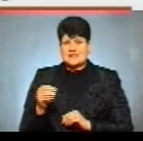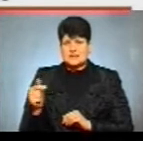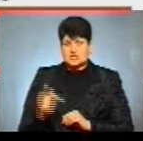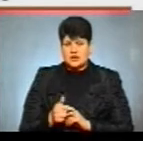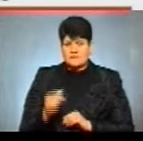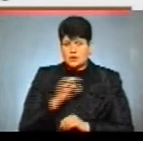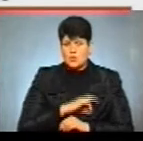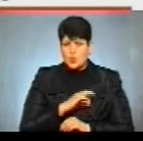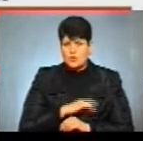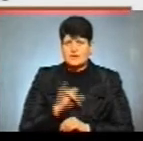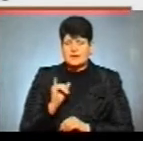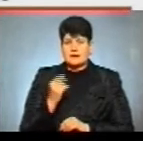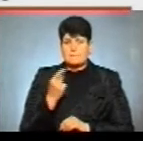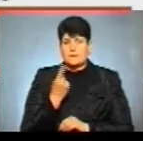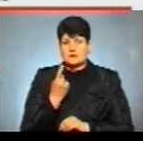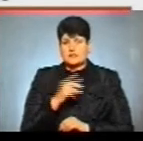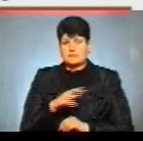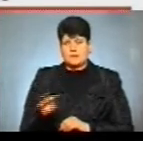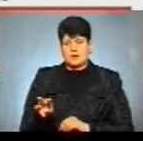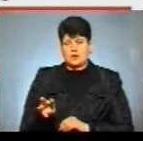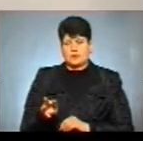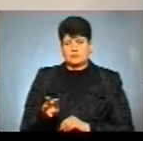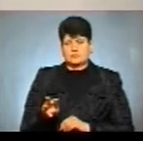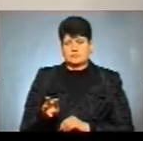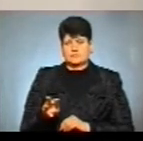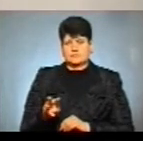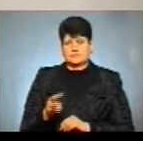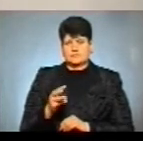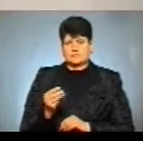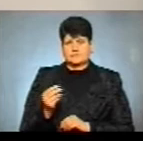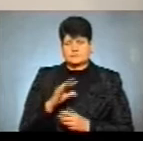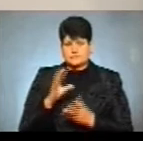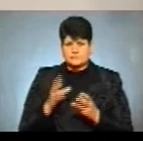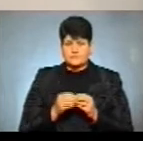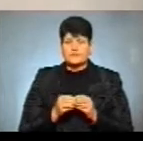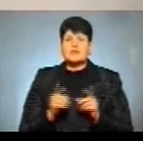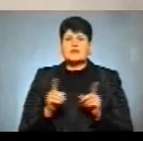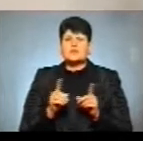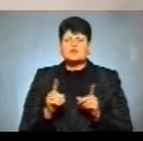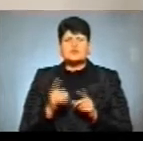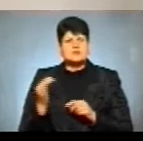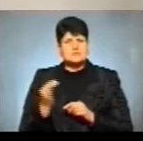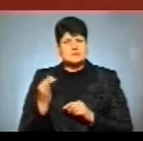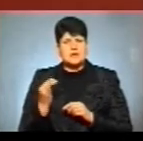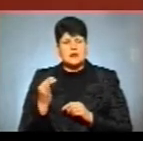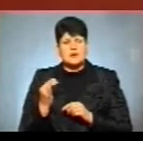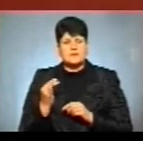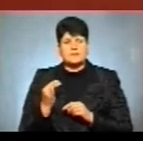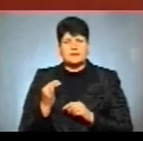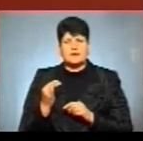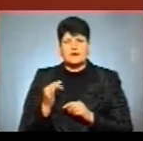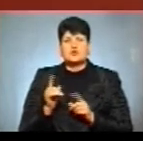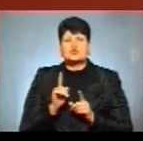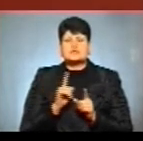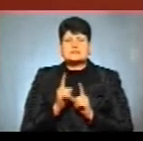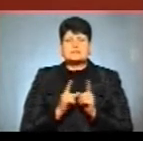гривень доходів та 1 мільйон статків. На що цікаво, ви звернули увагу, так, що аналізуючи декларації,